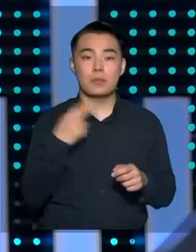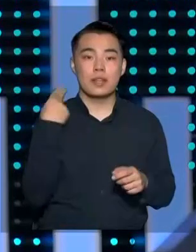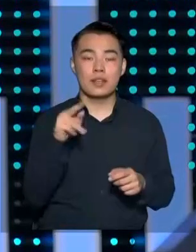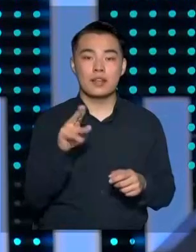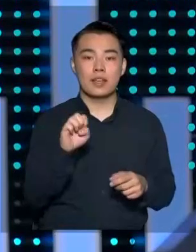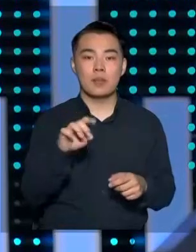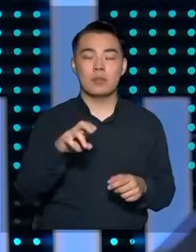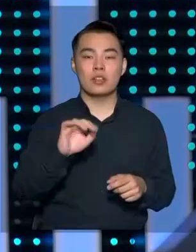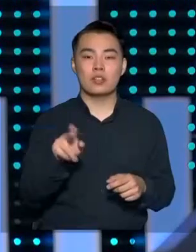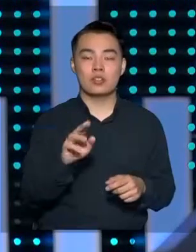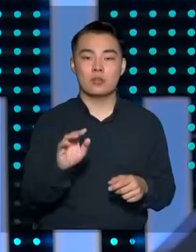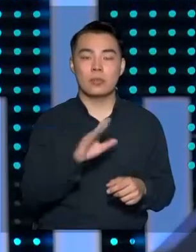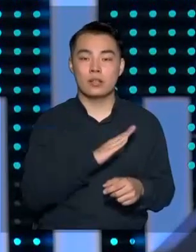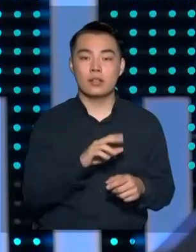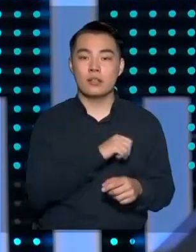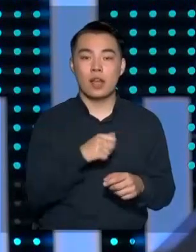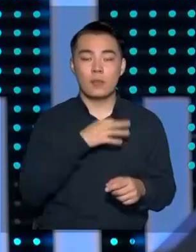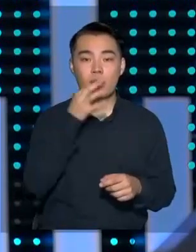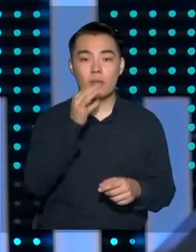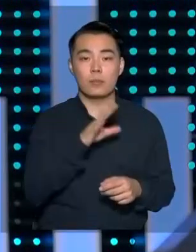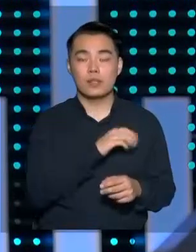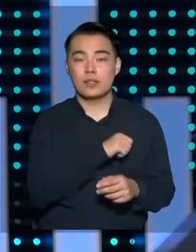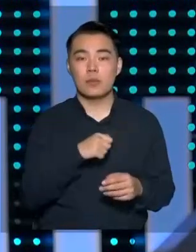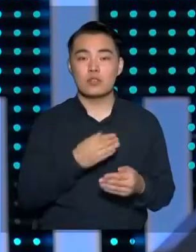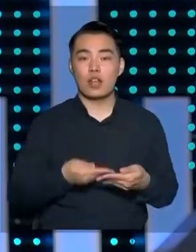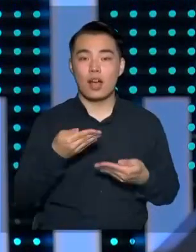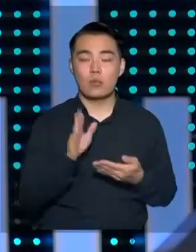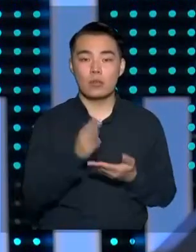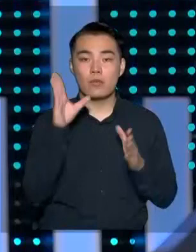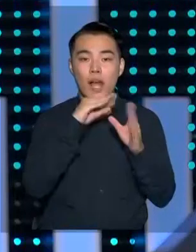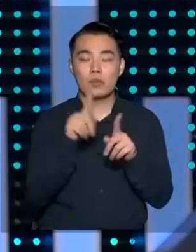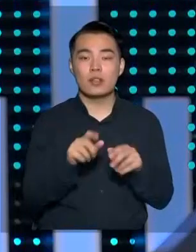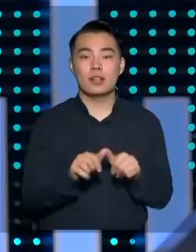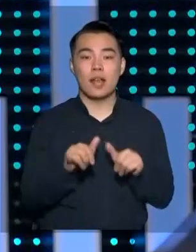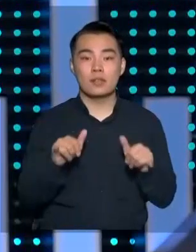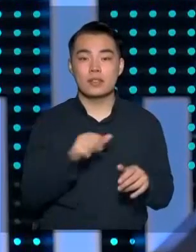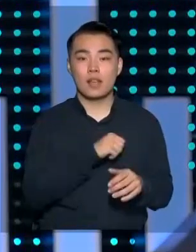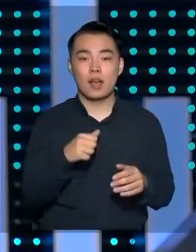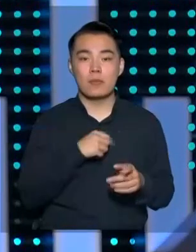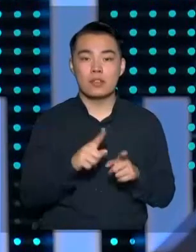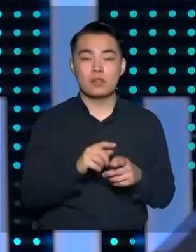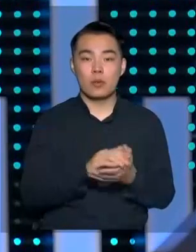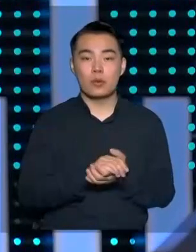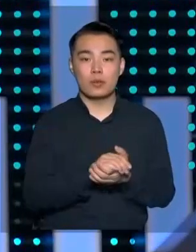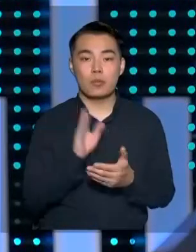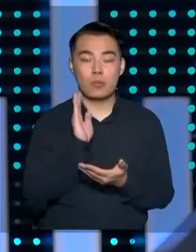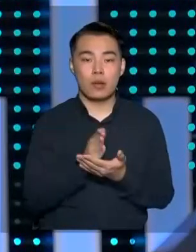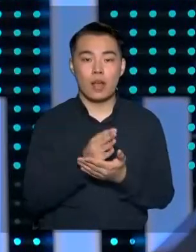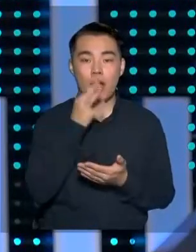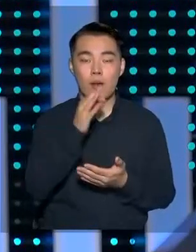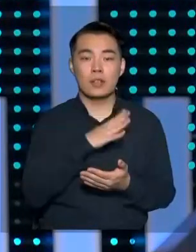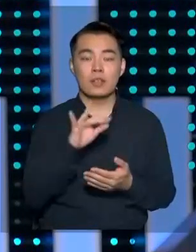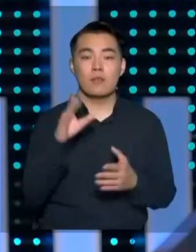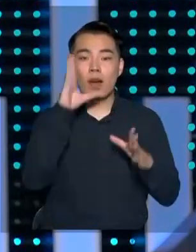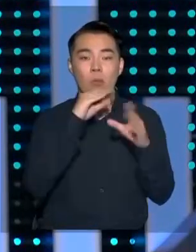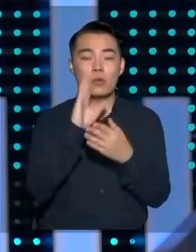Кембридже. Представители казахстанской стороны отмечают, что такой шаг будет способствовать развитию фарм-индустрии в нашей стране, а также даст